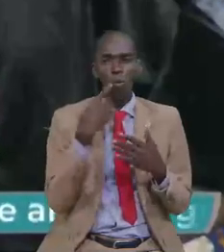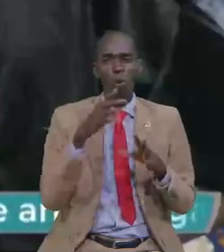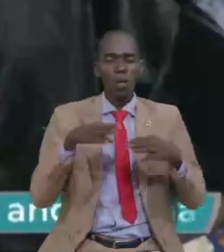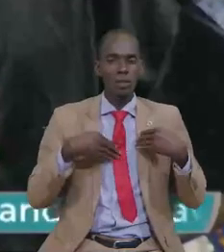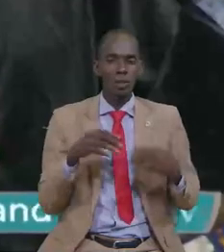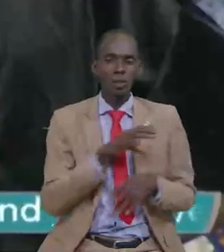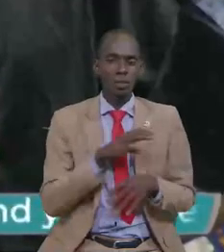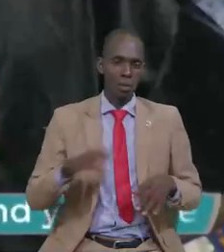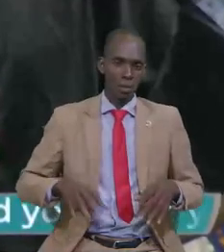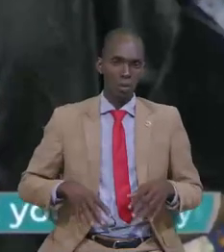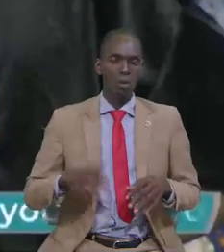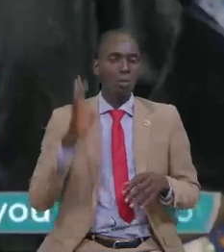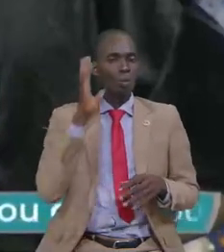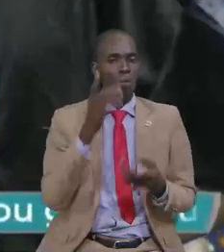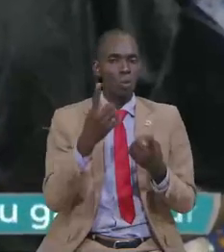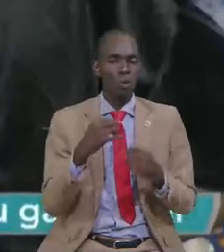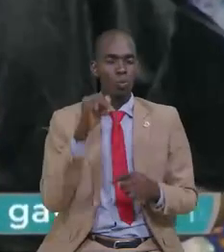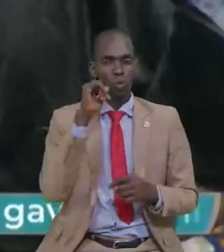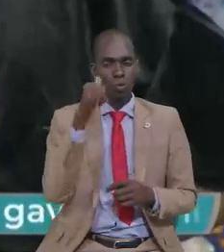pour ceux qui ont donné leur vie à Christ.